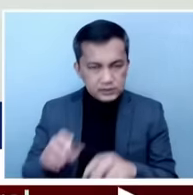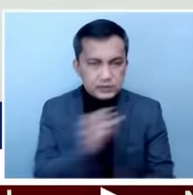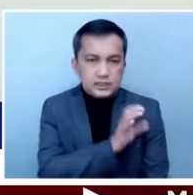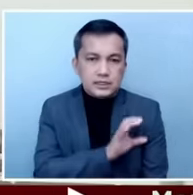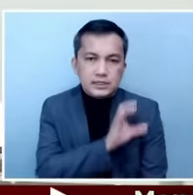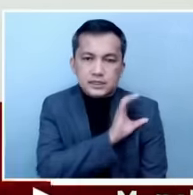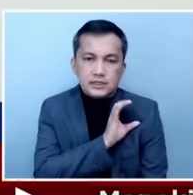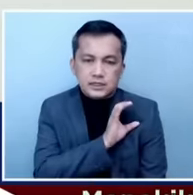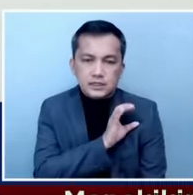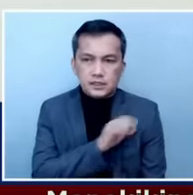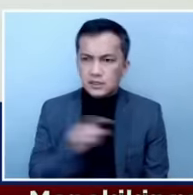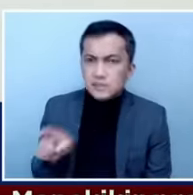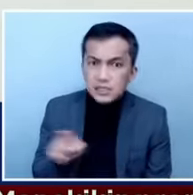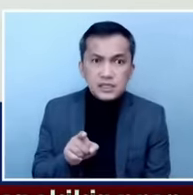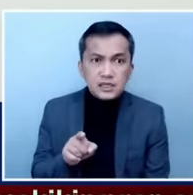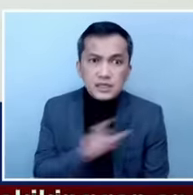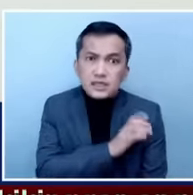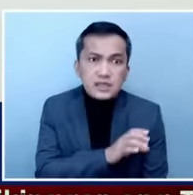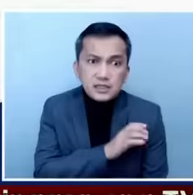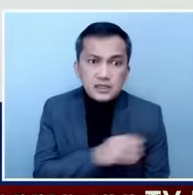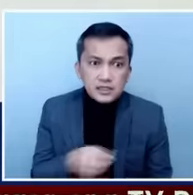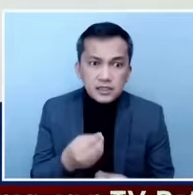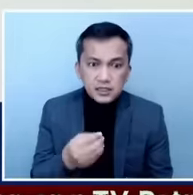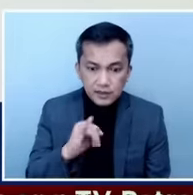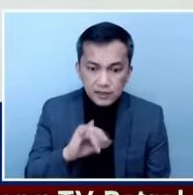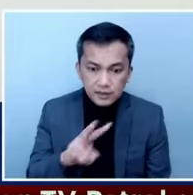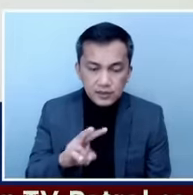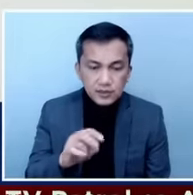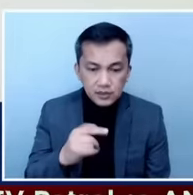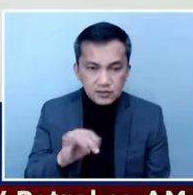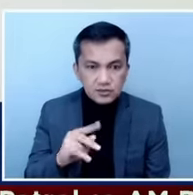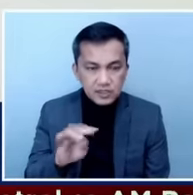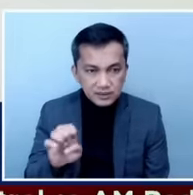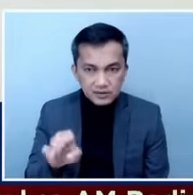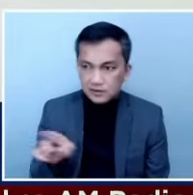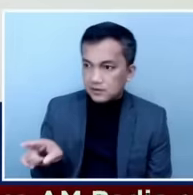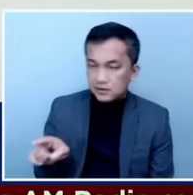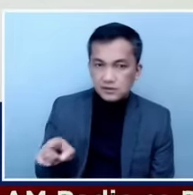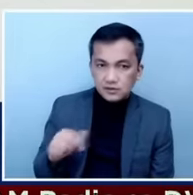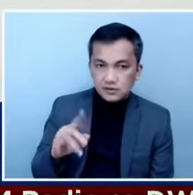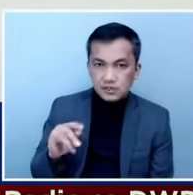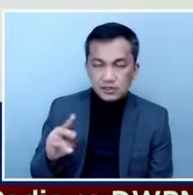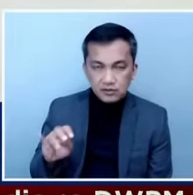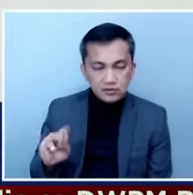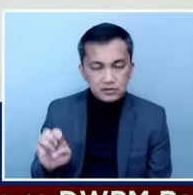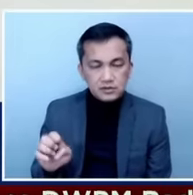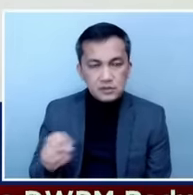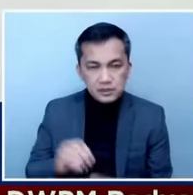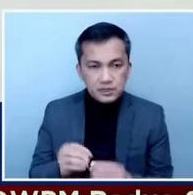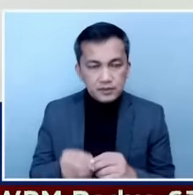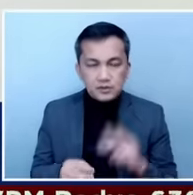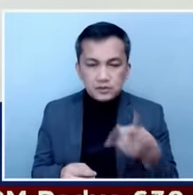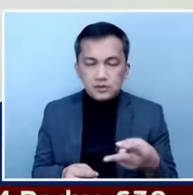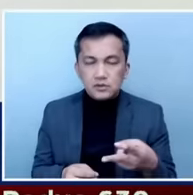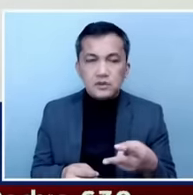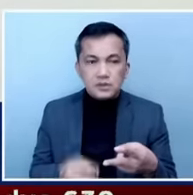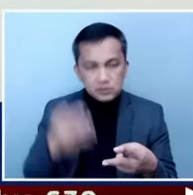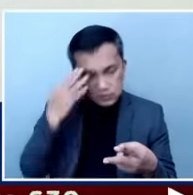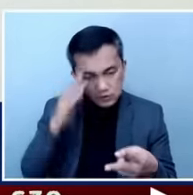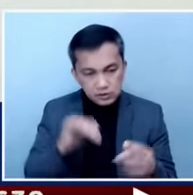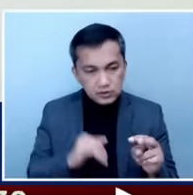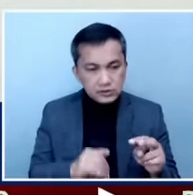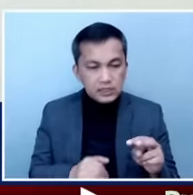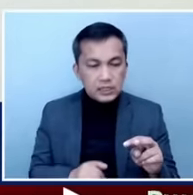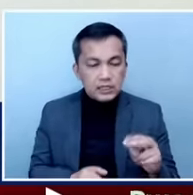because it's a clinic and it's giving IV glutathione. You gave glutathione. And number two, I don't know kung namatay sa IV glutathione